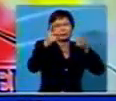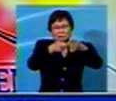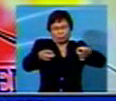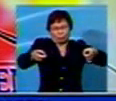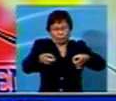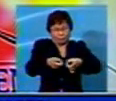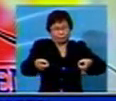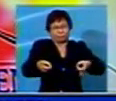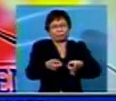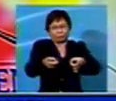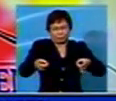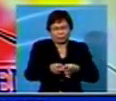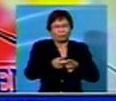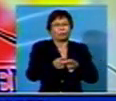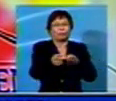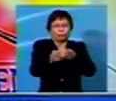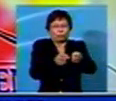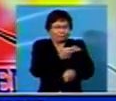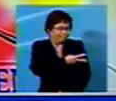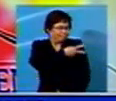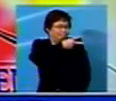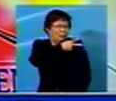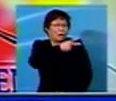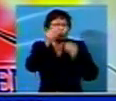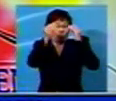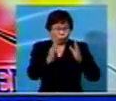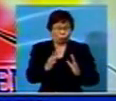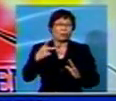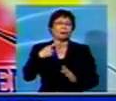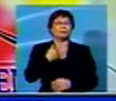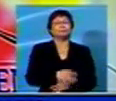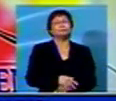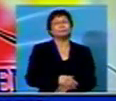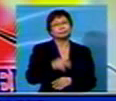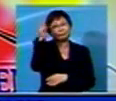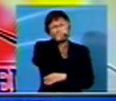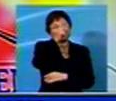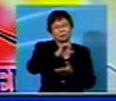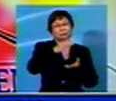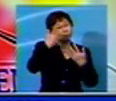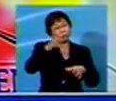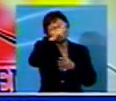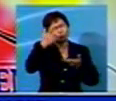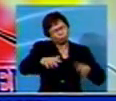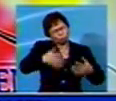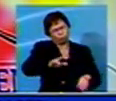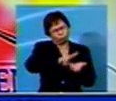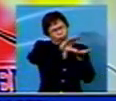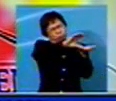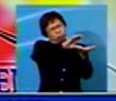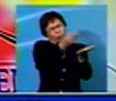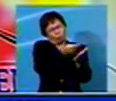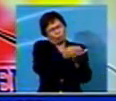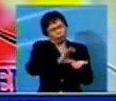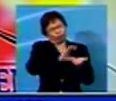semua urusan kenaikan pangkat guru kerajaan kita telah pun memperuntukkan sejumlah besar